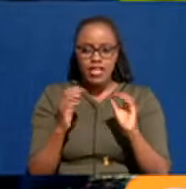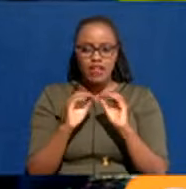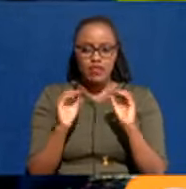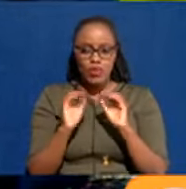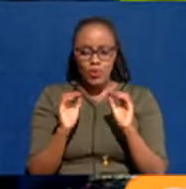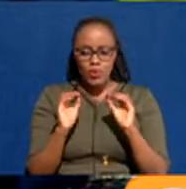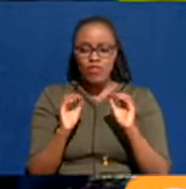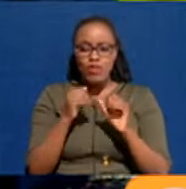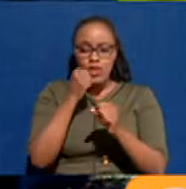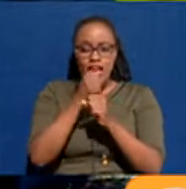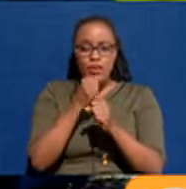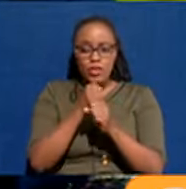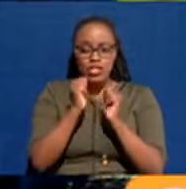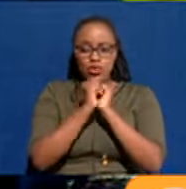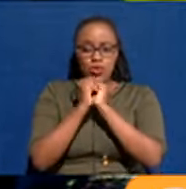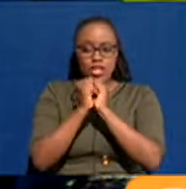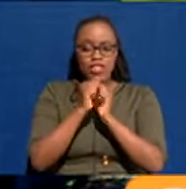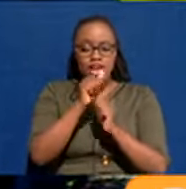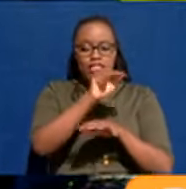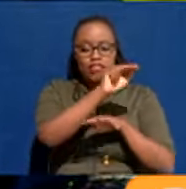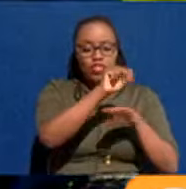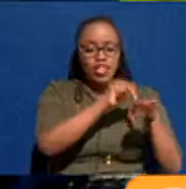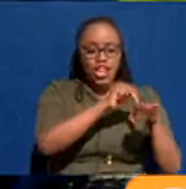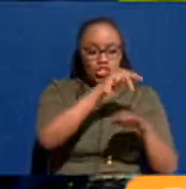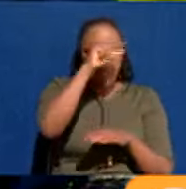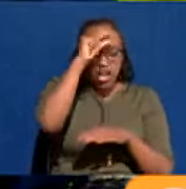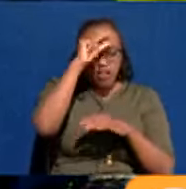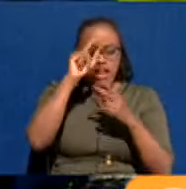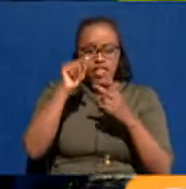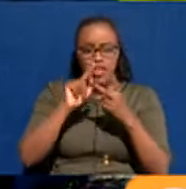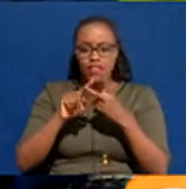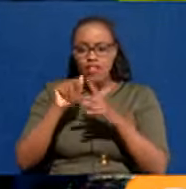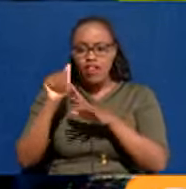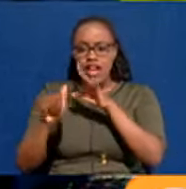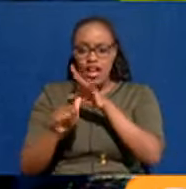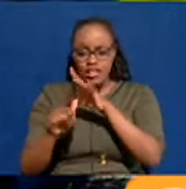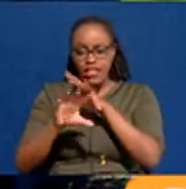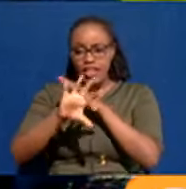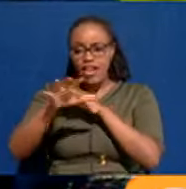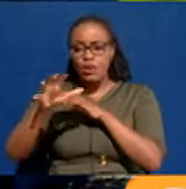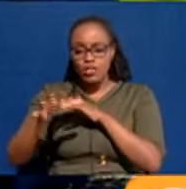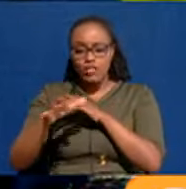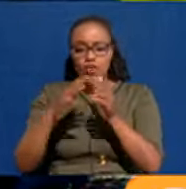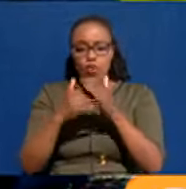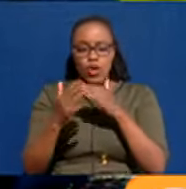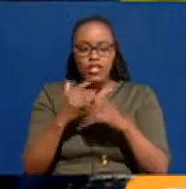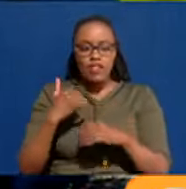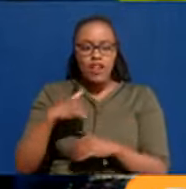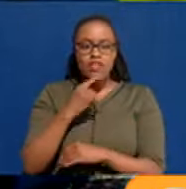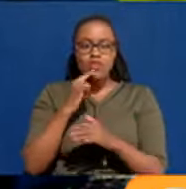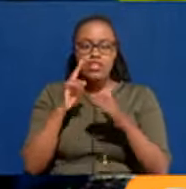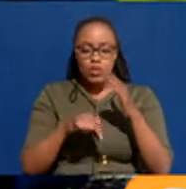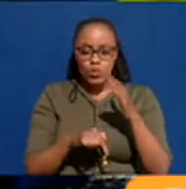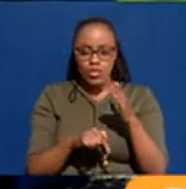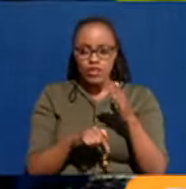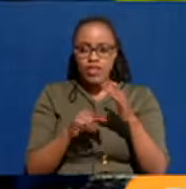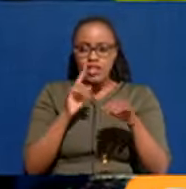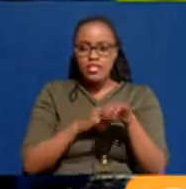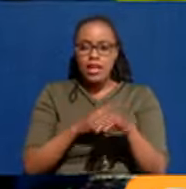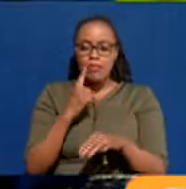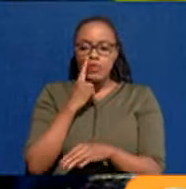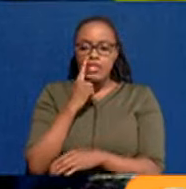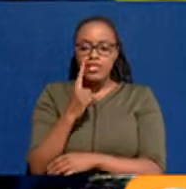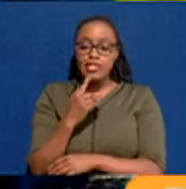Na itunafanya pamoja na kuna zile za national government na kuna zile zito ambazo tunafanya. Vile tumesema, niya kuamba, ukiangalia